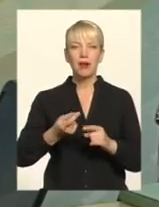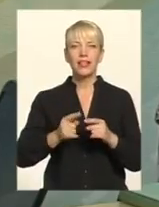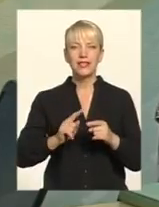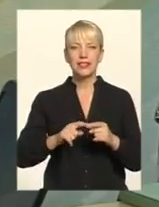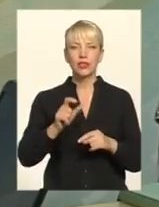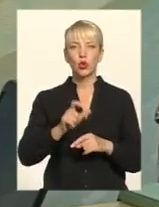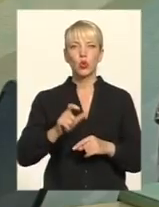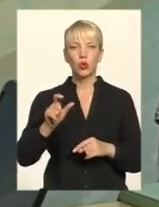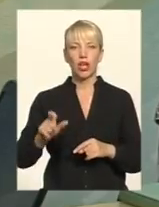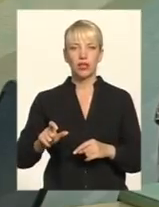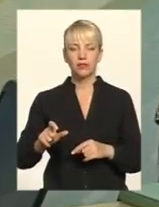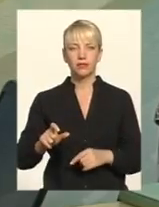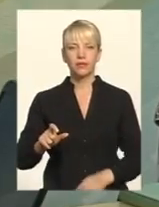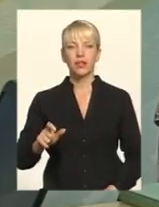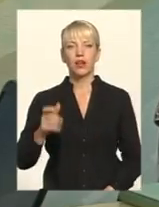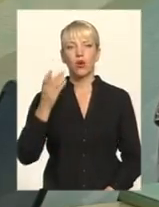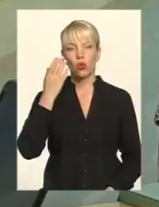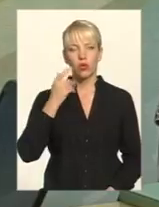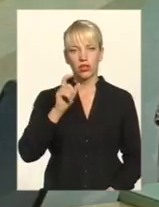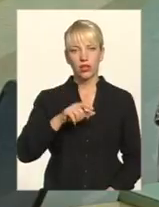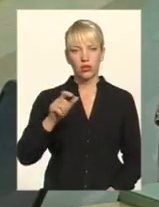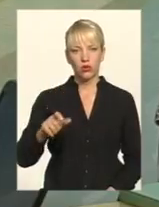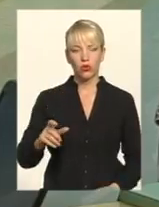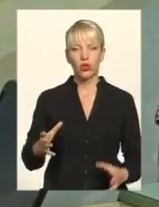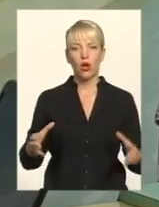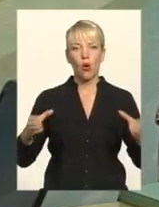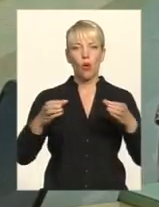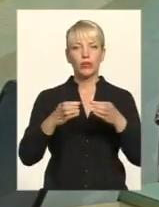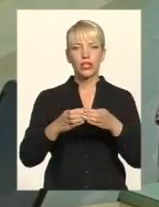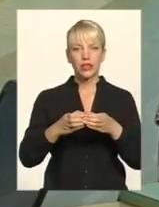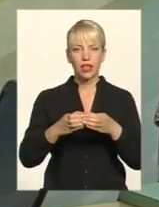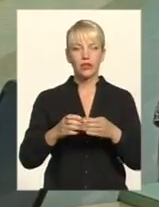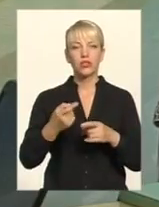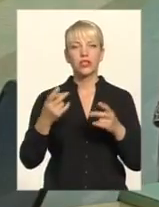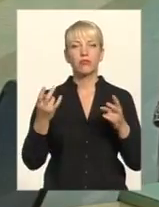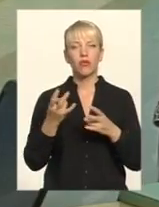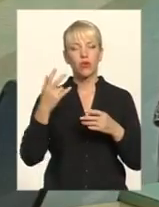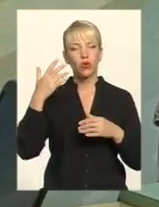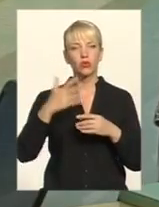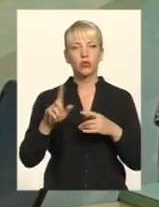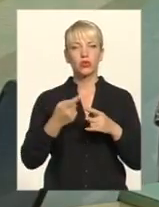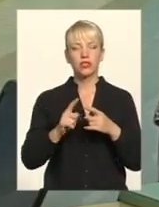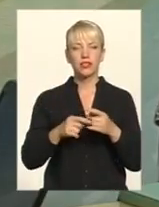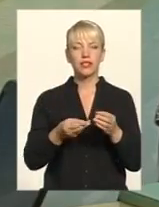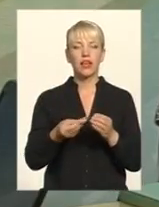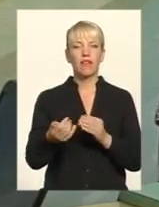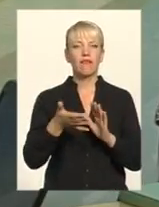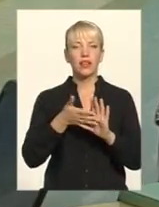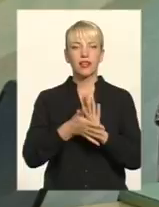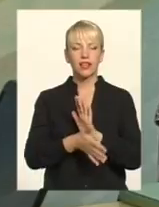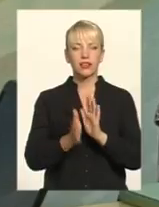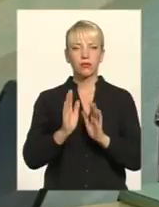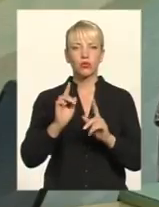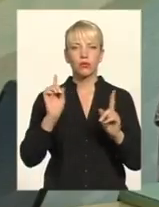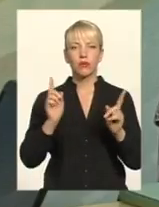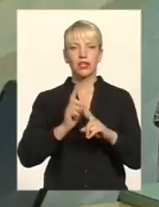І коли люди об'єднаються, вони повинні зрозуміти, що ці видатки будуть мінімізовані, будуть як